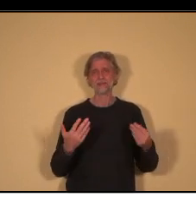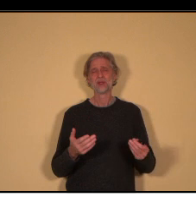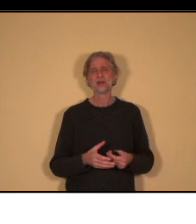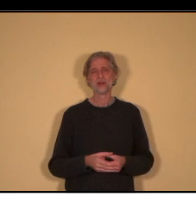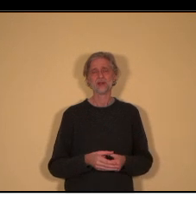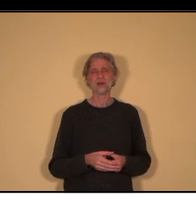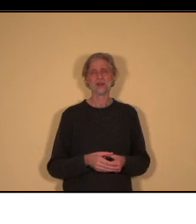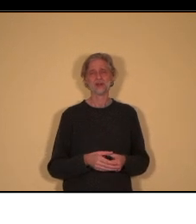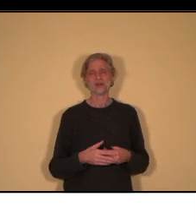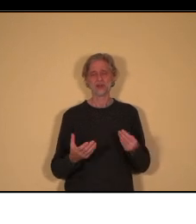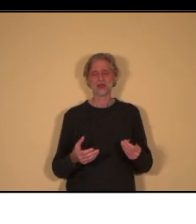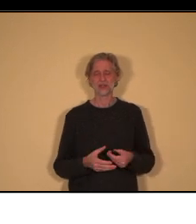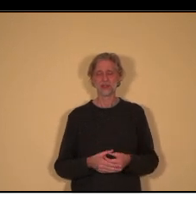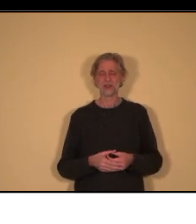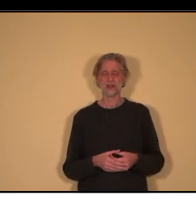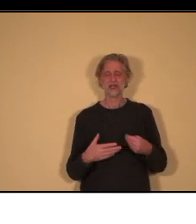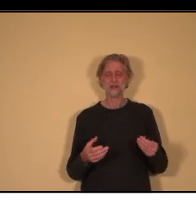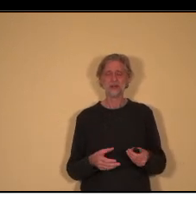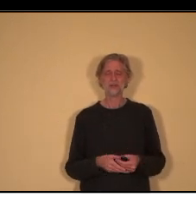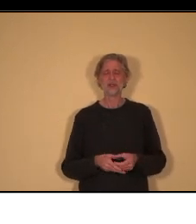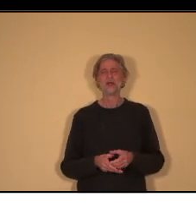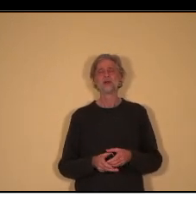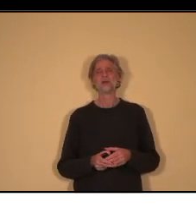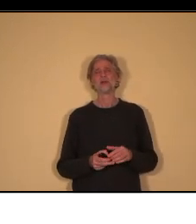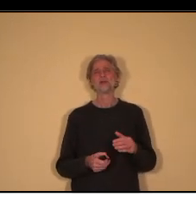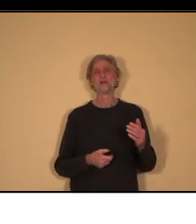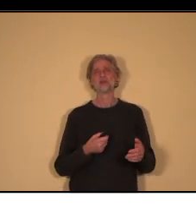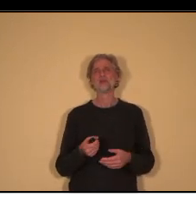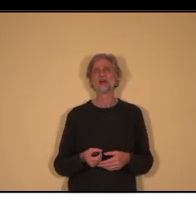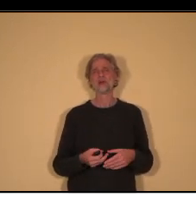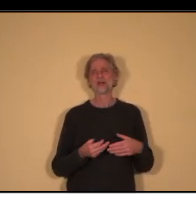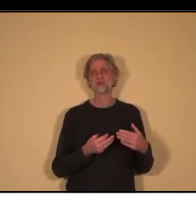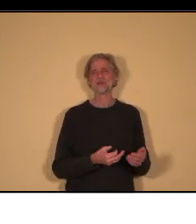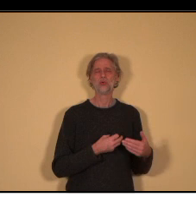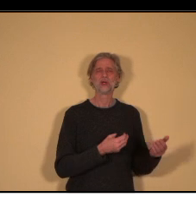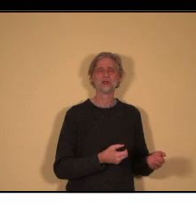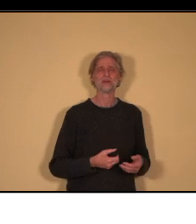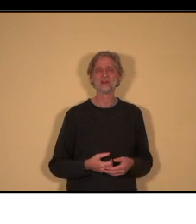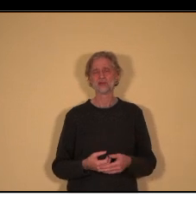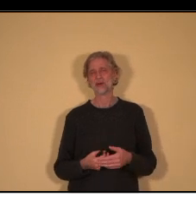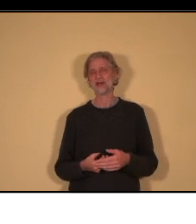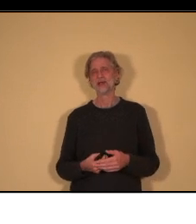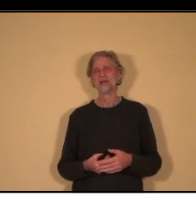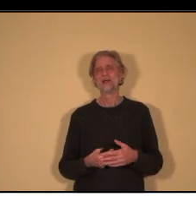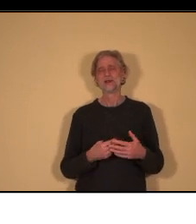gleiten. Und dadurch habe ich Erdbeben. Und das ist zum Beispiel bei einem Versuch,